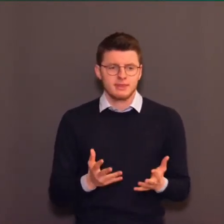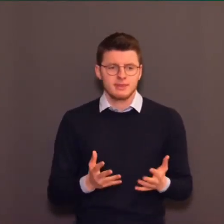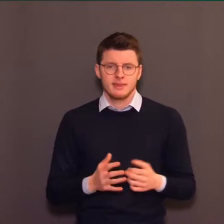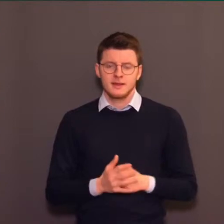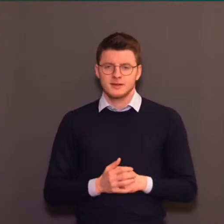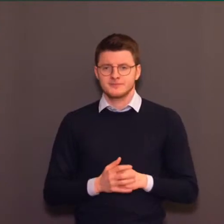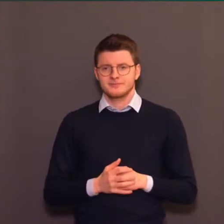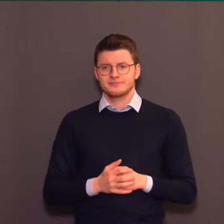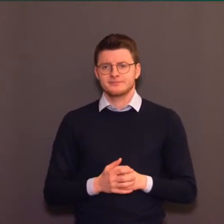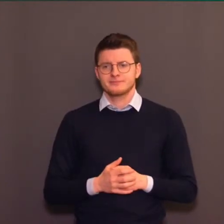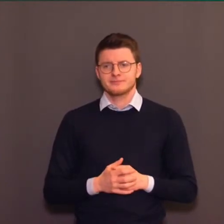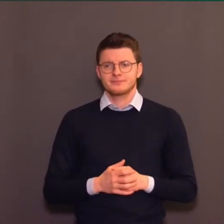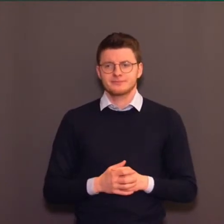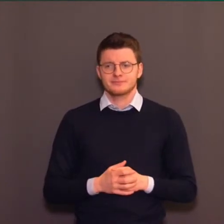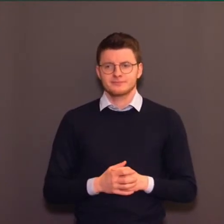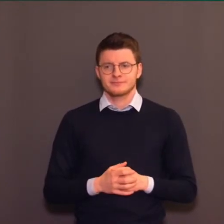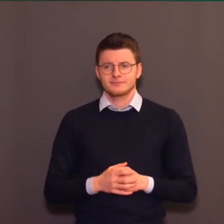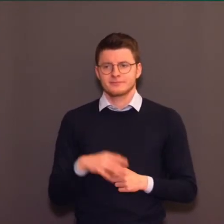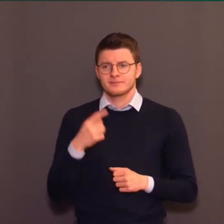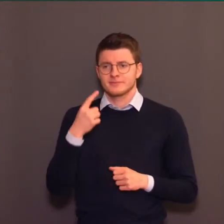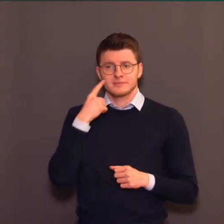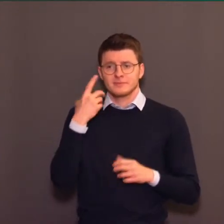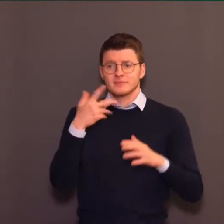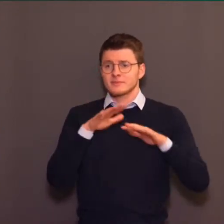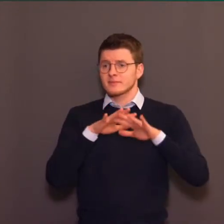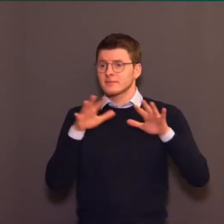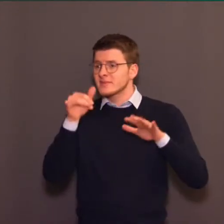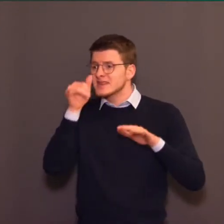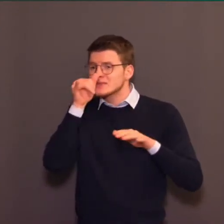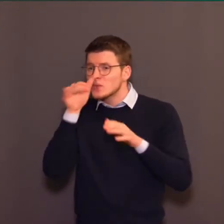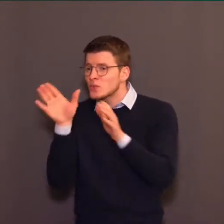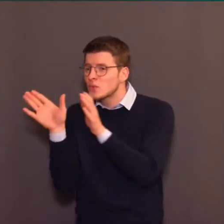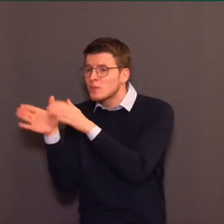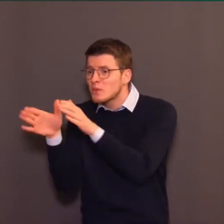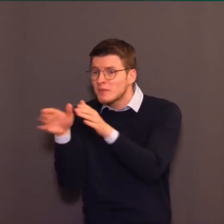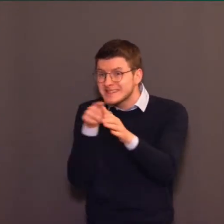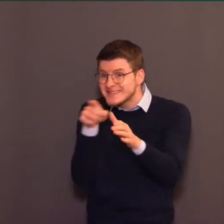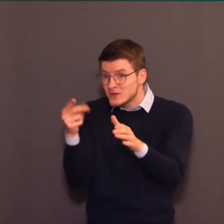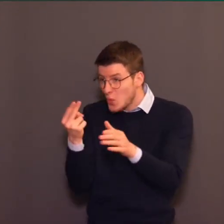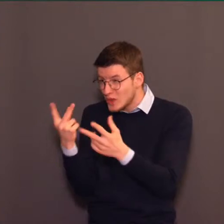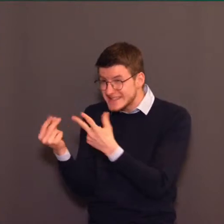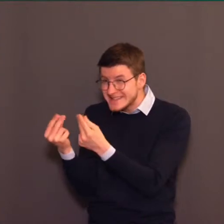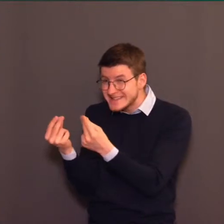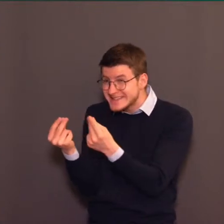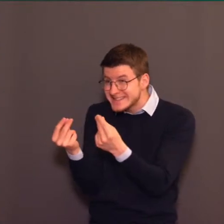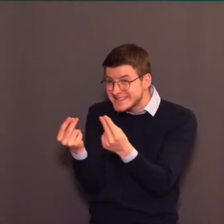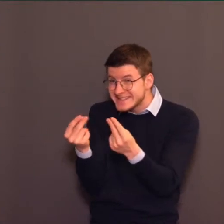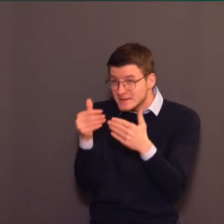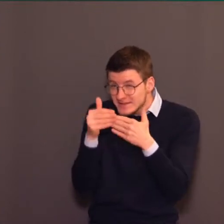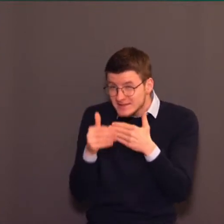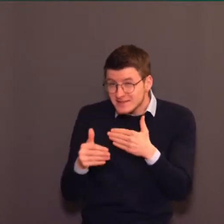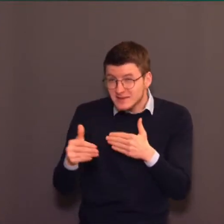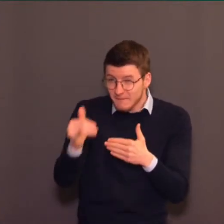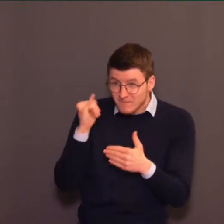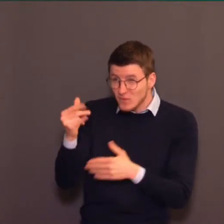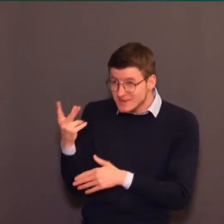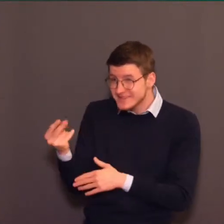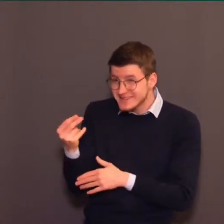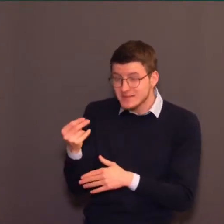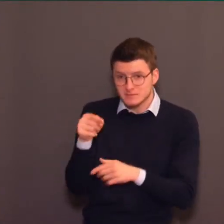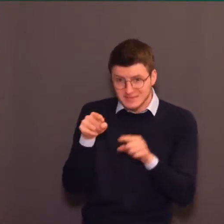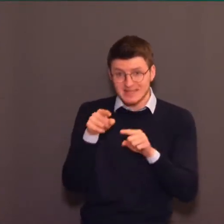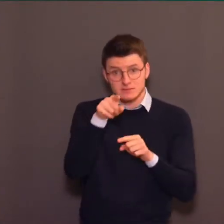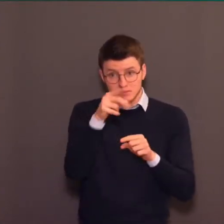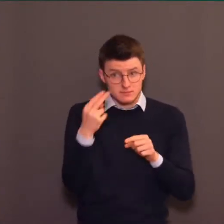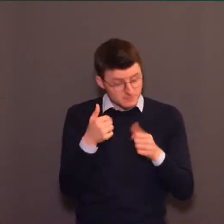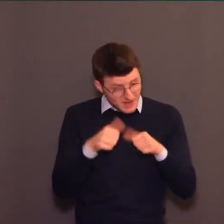Zolang niet alle risicogroepen gevaccineerd zijn, is het dus belangrijk om een masker te blijven dragen en voldoende afstand te